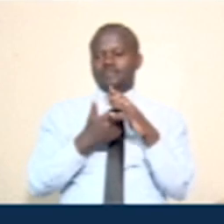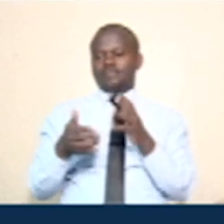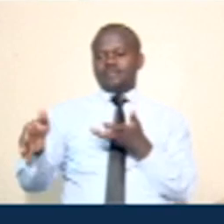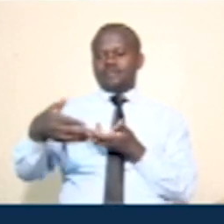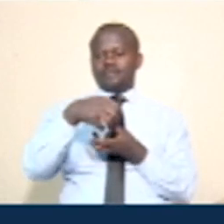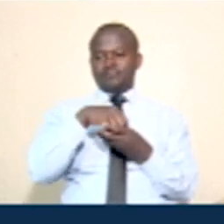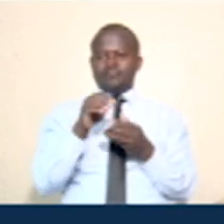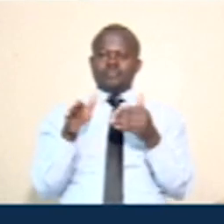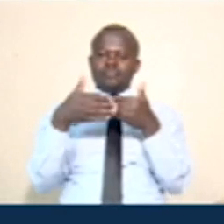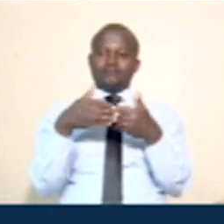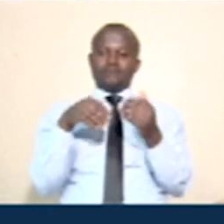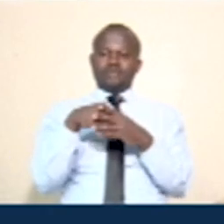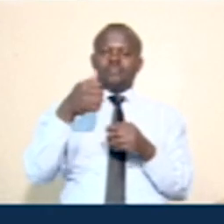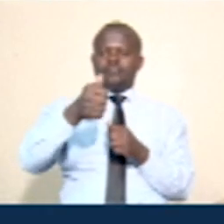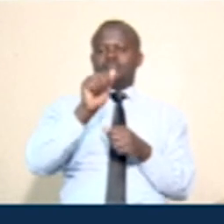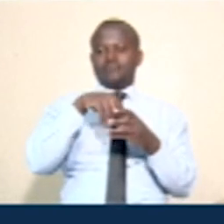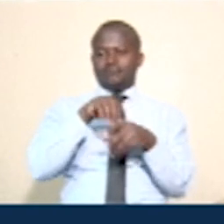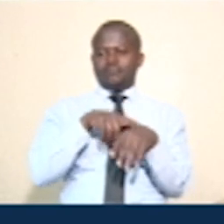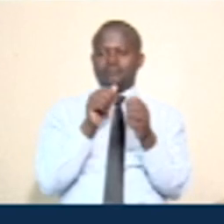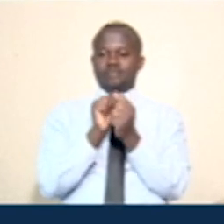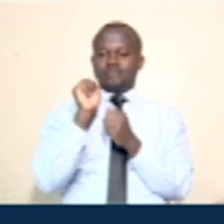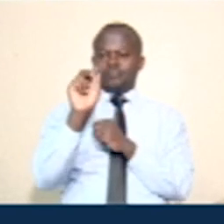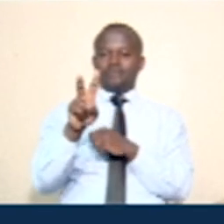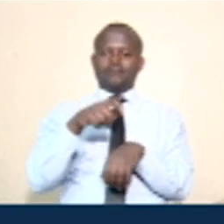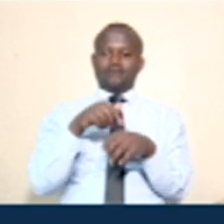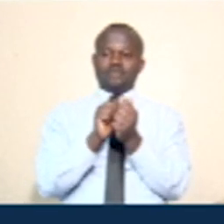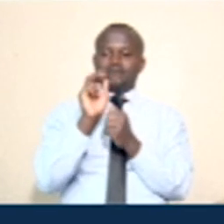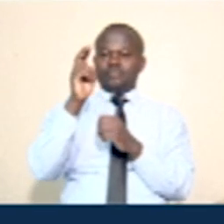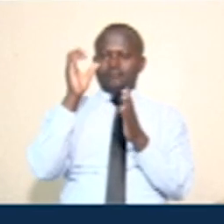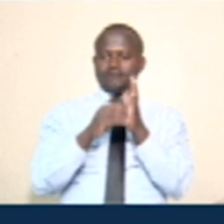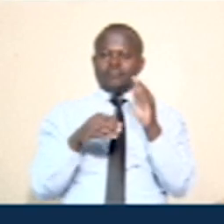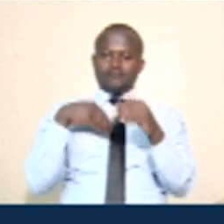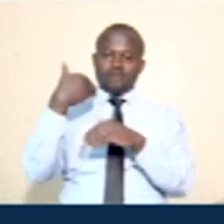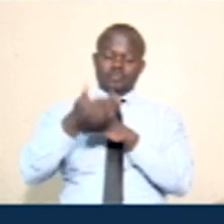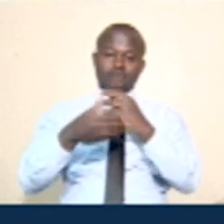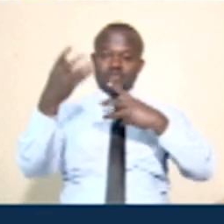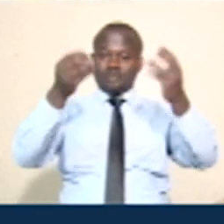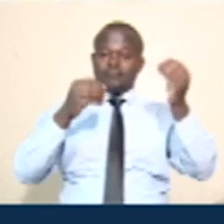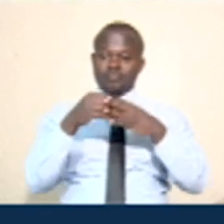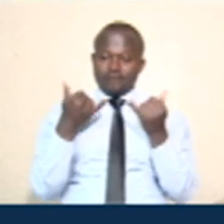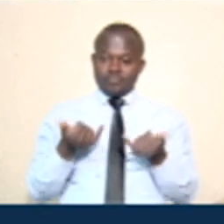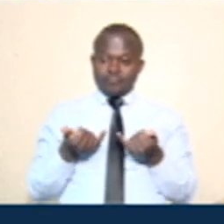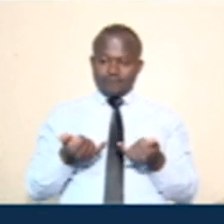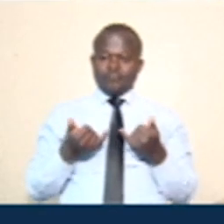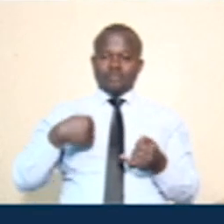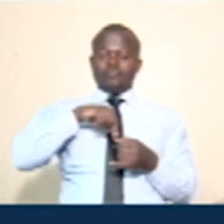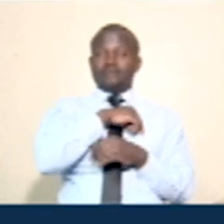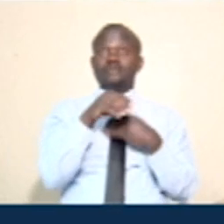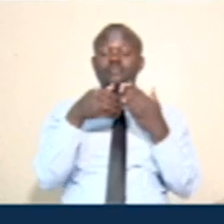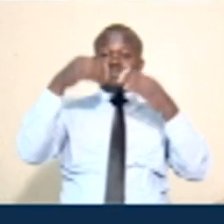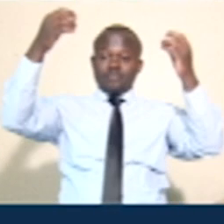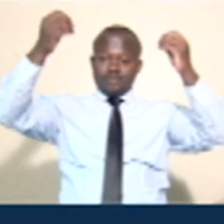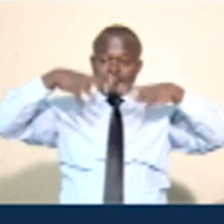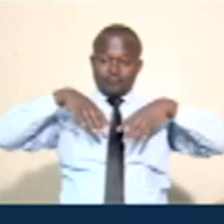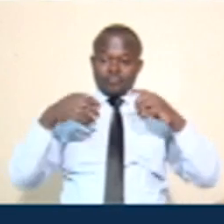cyangwa gukinga amaduka yabo mu masaa 12 saa 12 n'igice bakaba baratashye ubu rero ikigaragara ni uko